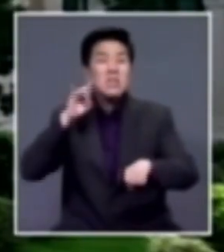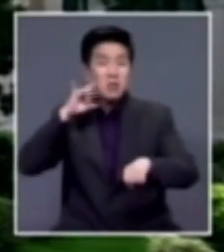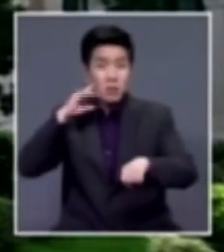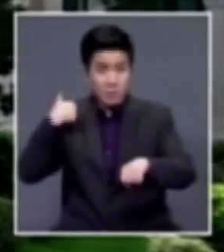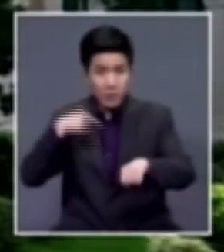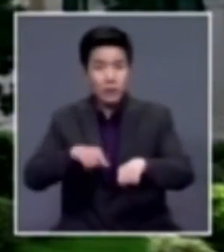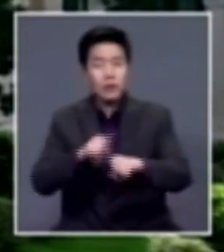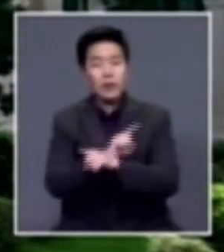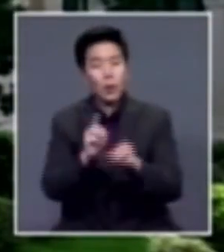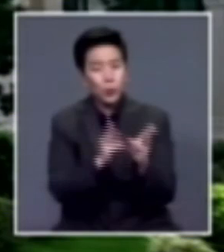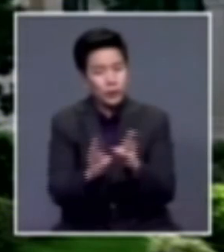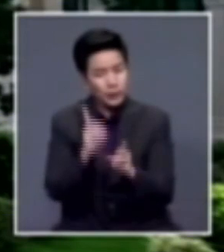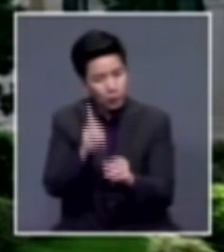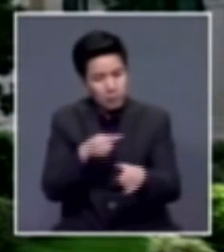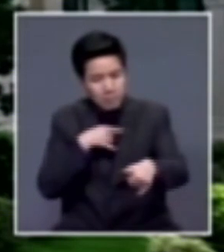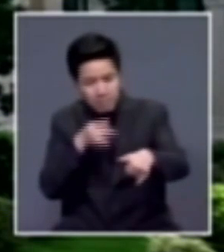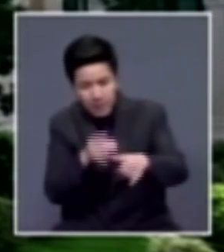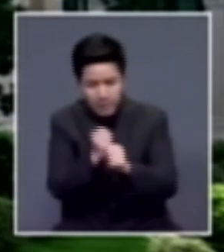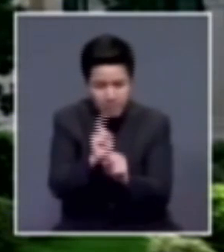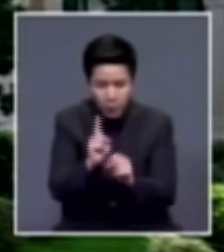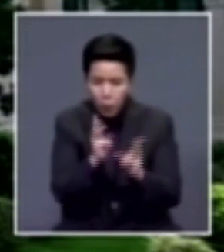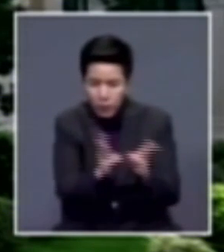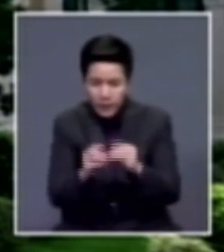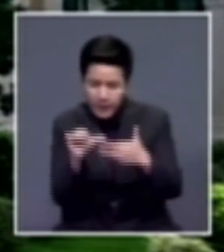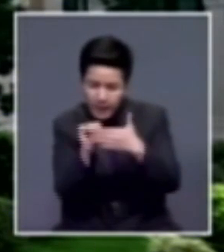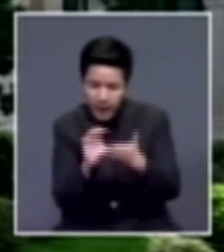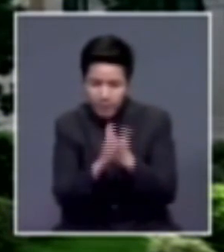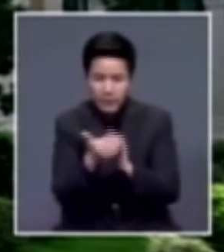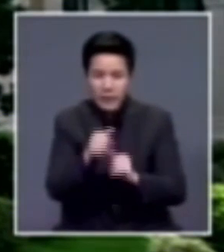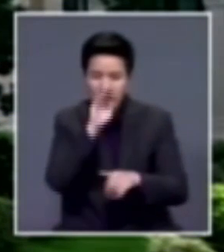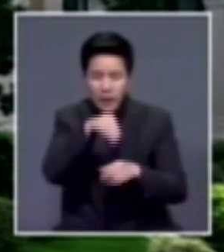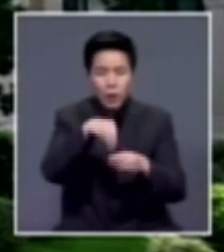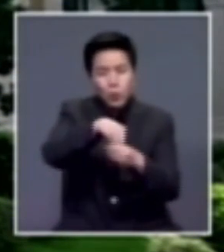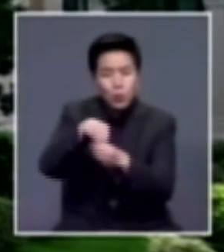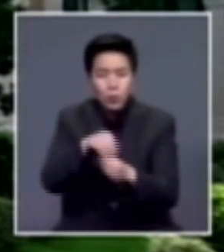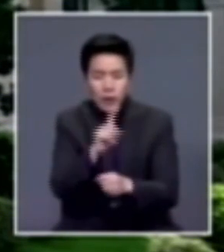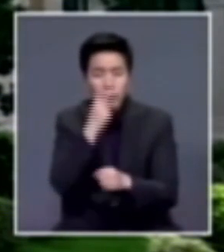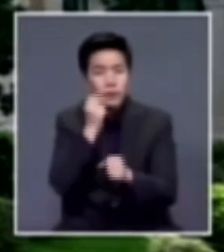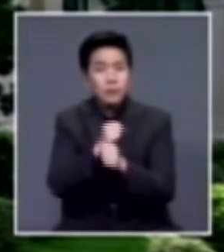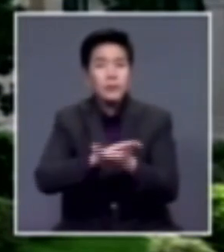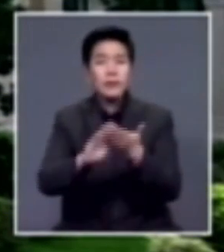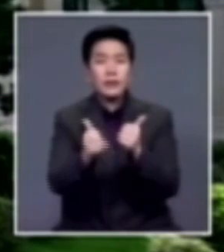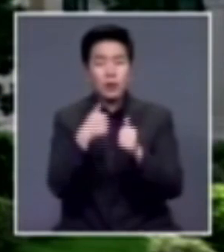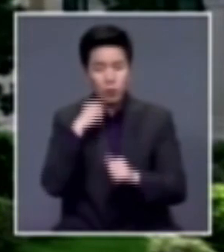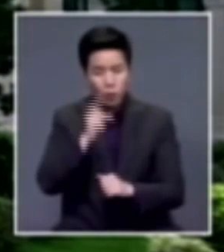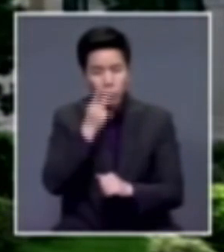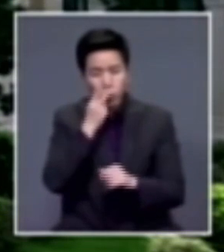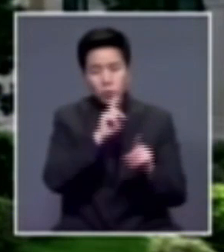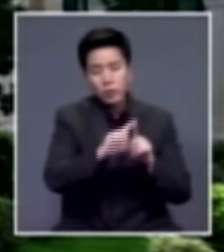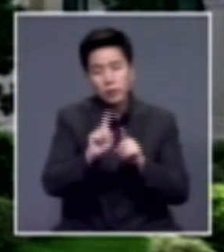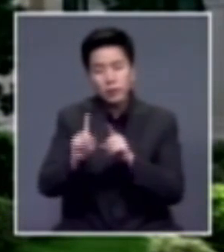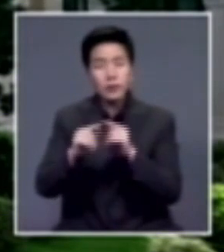นะครับต้องหามาตรการว่าจะทำยังไงกับช้างเกเรเหล่านั้นนะที่อยู่ที่อาศัยจะทำยังไงนะครับอันนี้ก็ต้องมองหลายด้านด้วยกัน